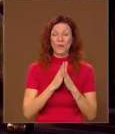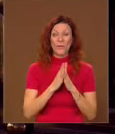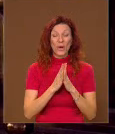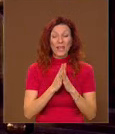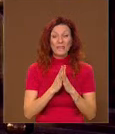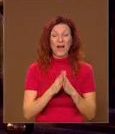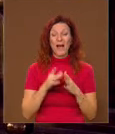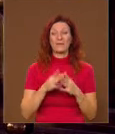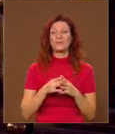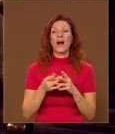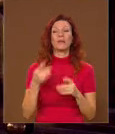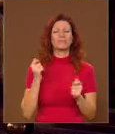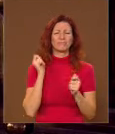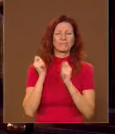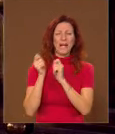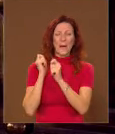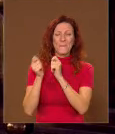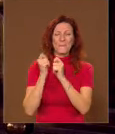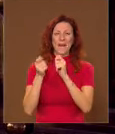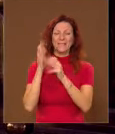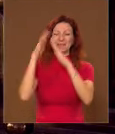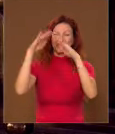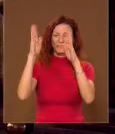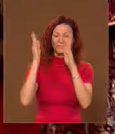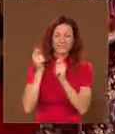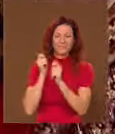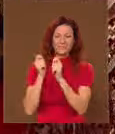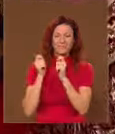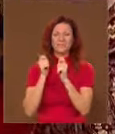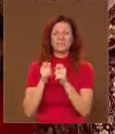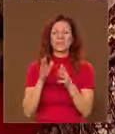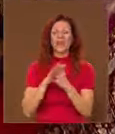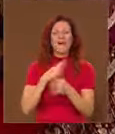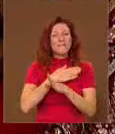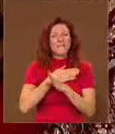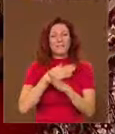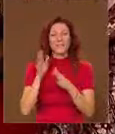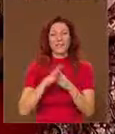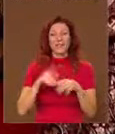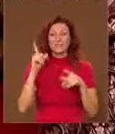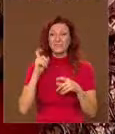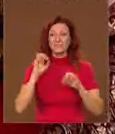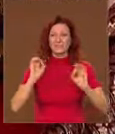Чуваме празничният камбанен звън, който възвестява началото на Светата Божествена литургия.